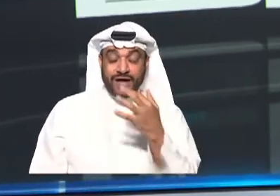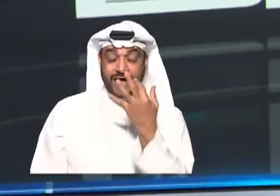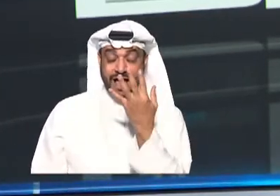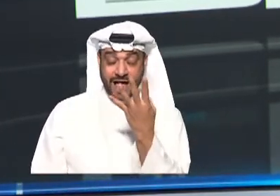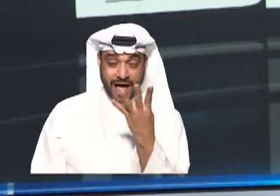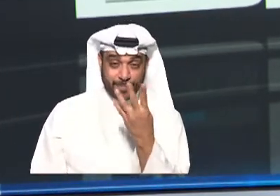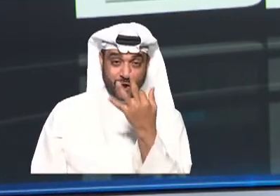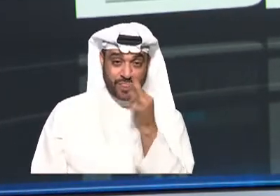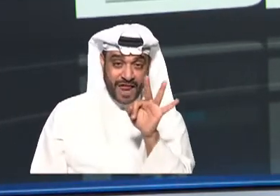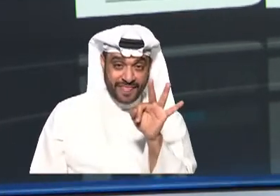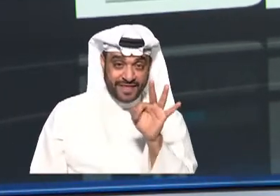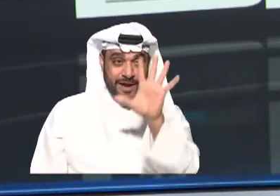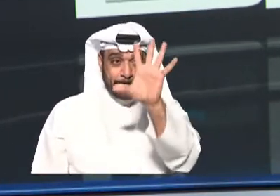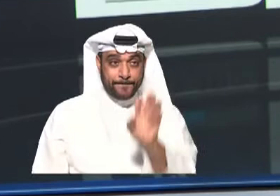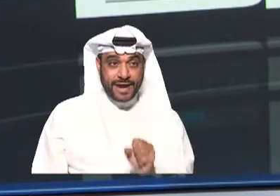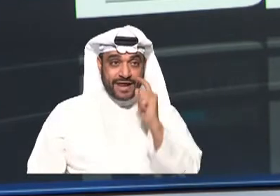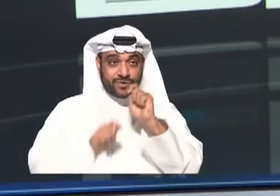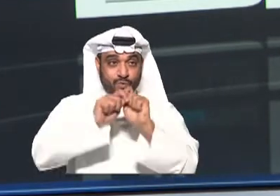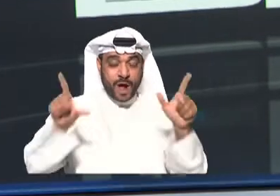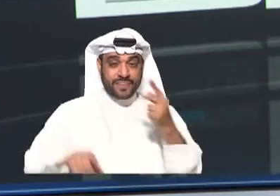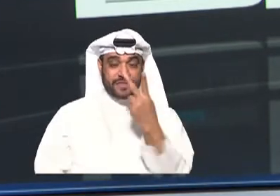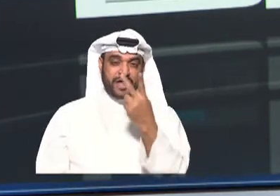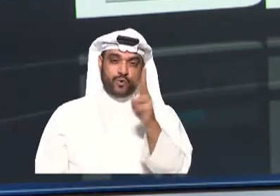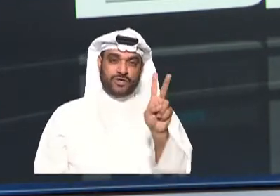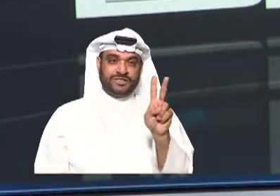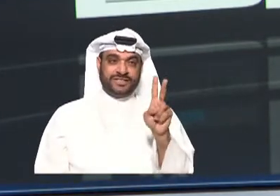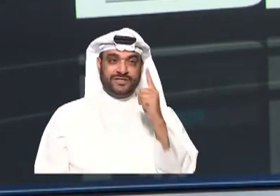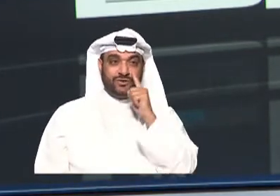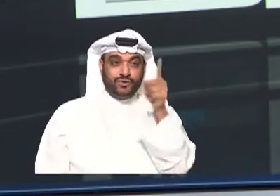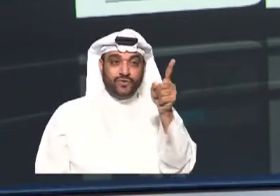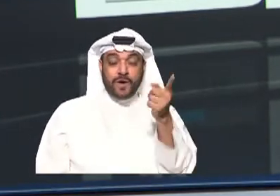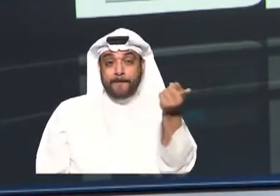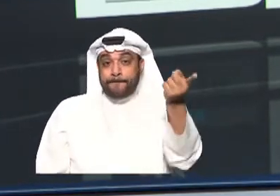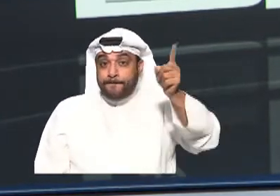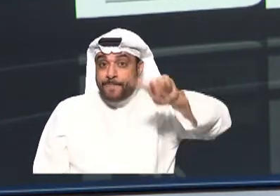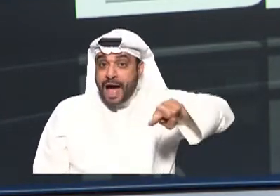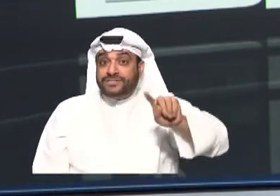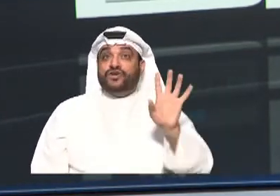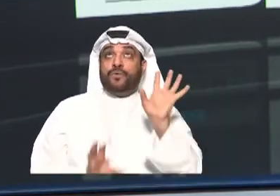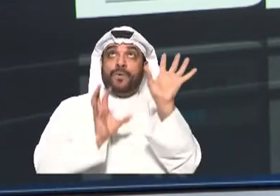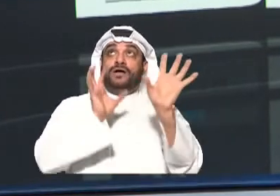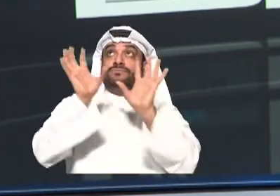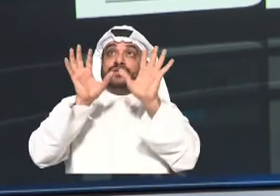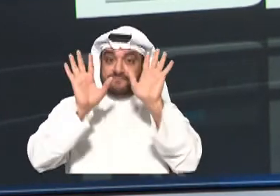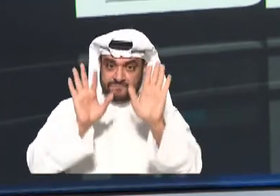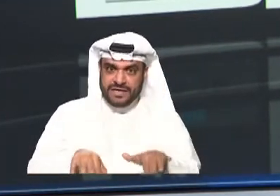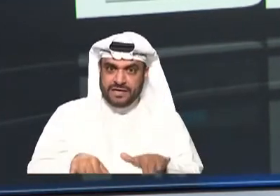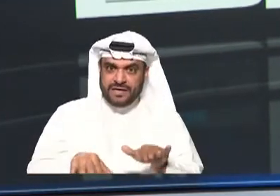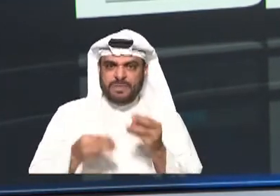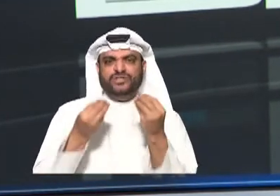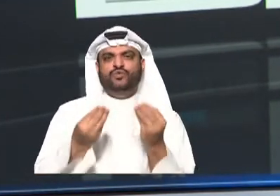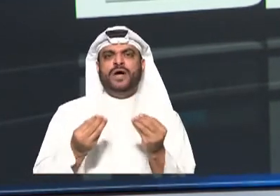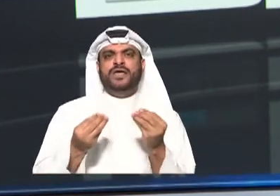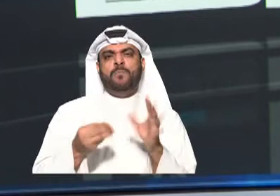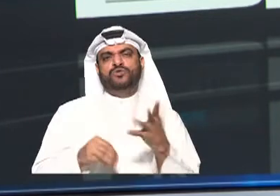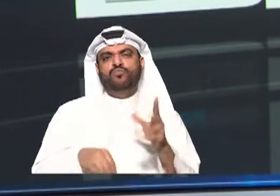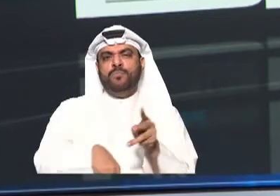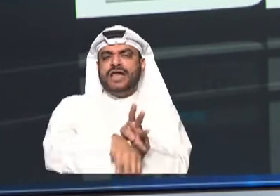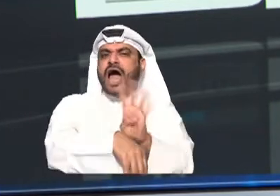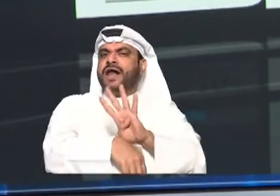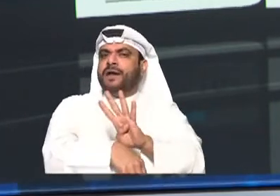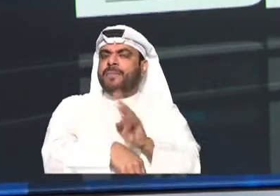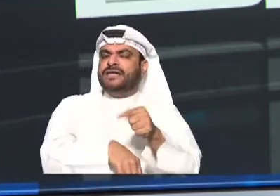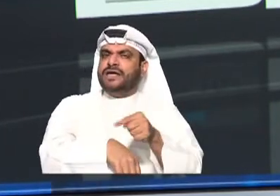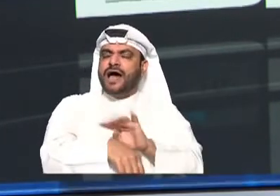في الساعة. فرص الأمطار واردة خفيفة متفرقة، وراح تبدي معنا الفرص من مساء هذا اليوم، وراح تستمر حتى نهاية نهار يوم